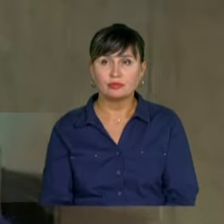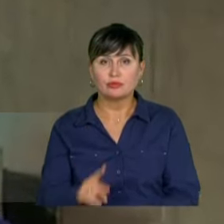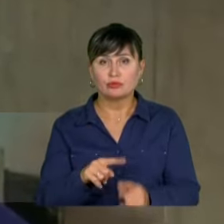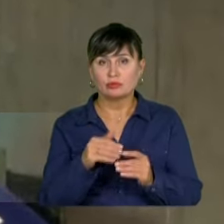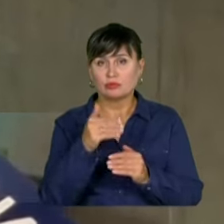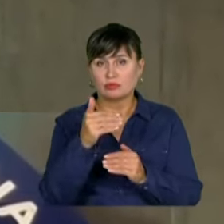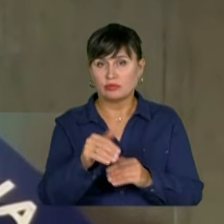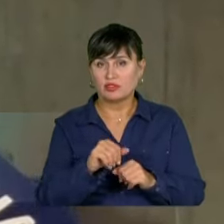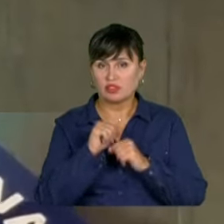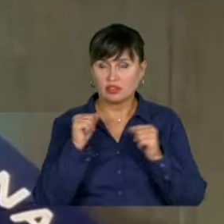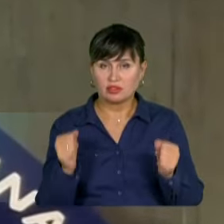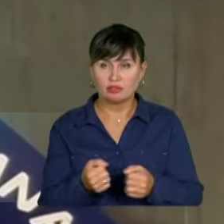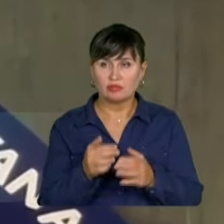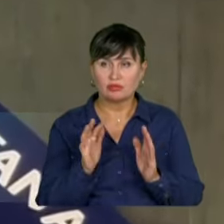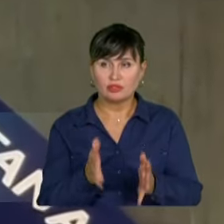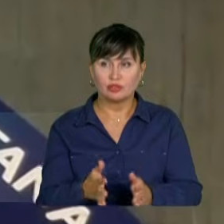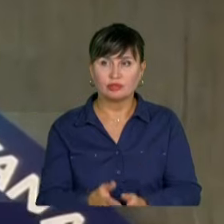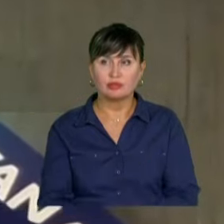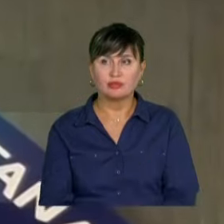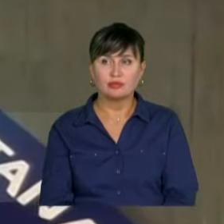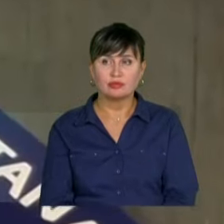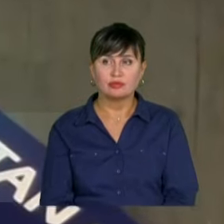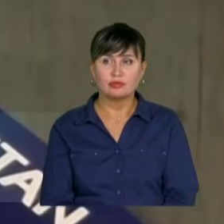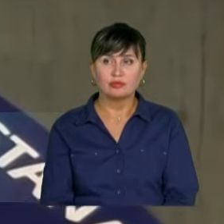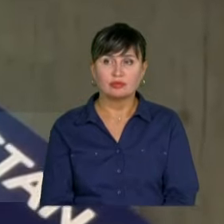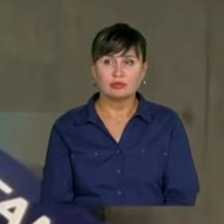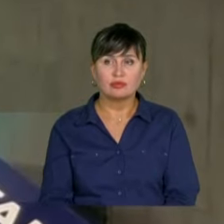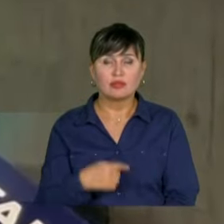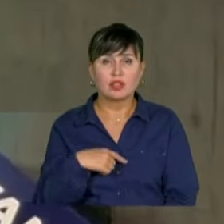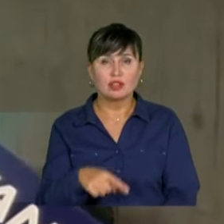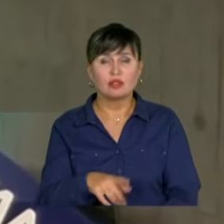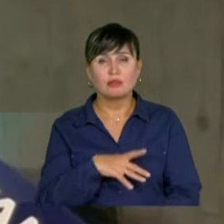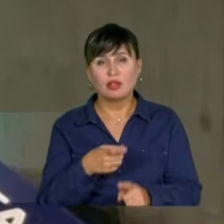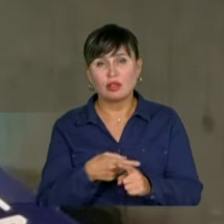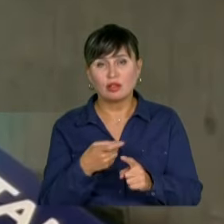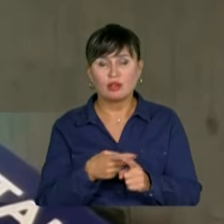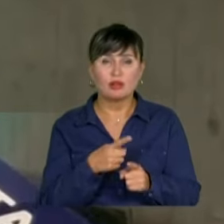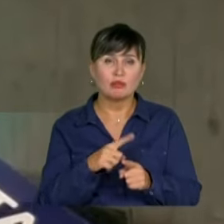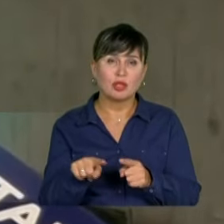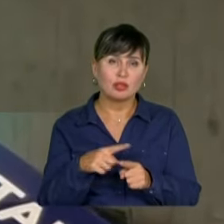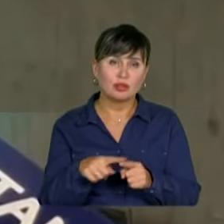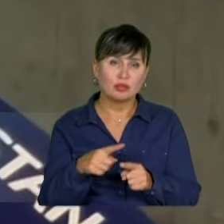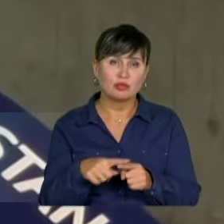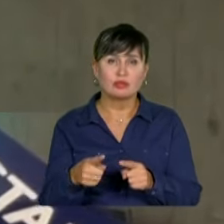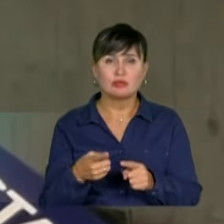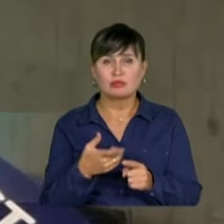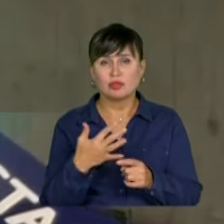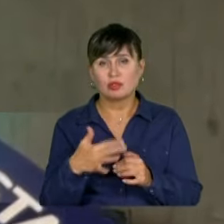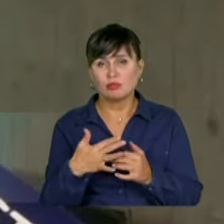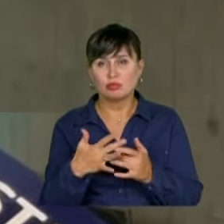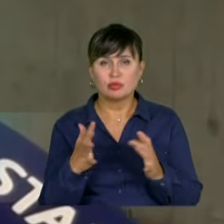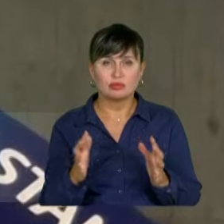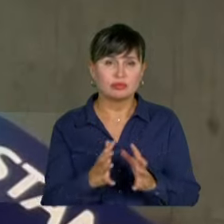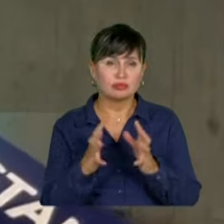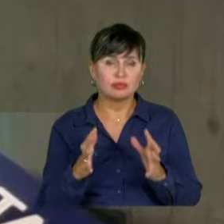нас. Зимовать, не знаю, мы где сохранили овощи, картошка, морковка на